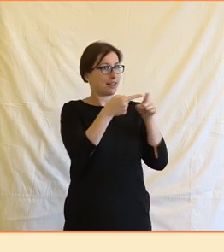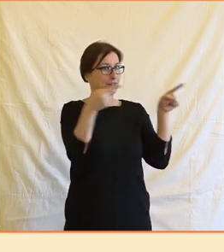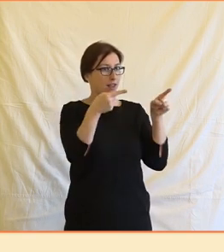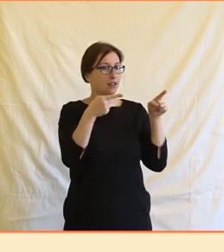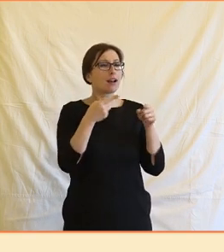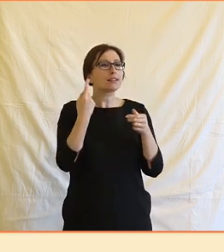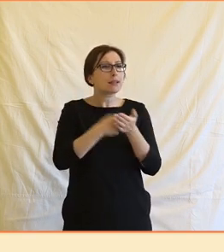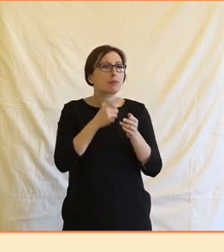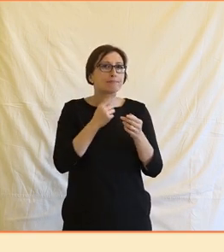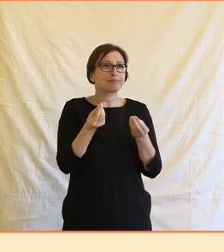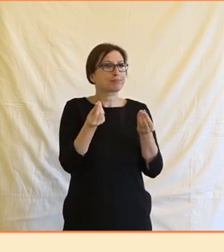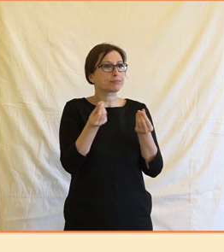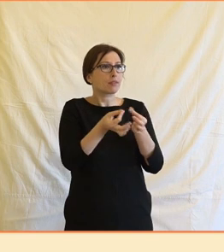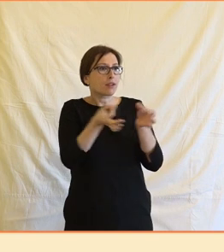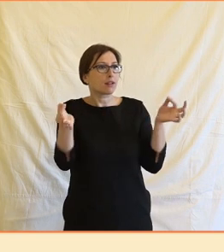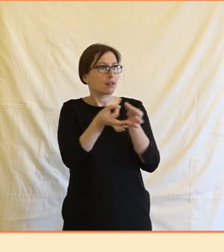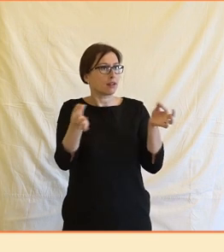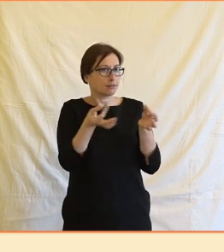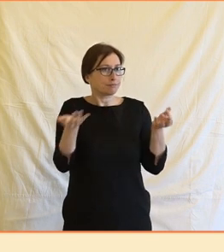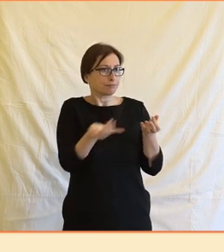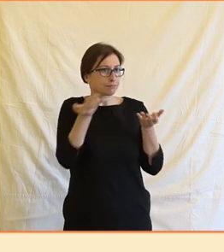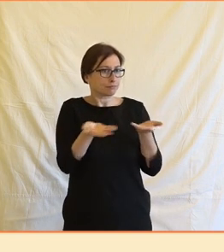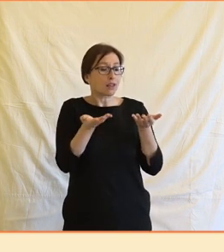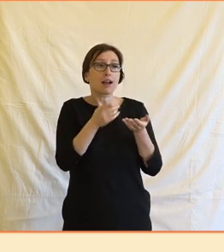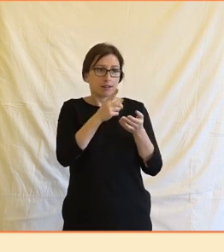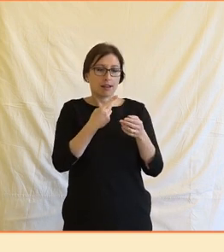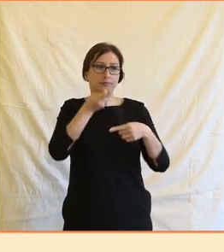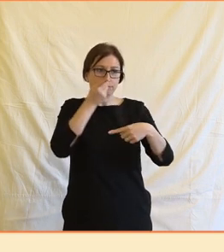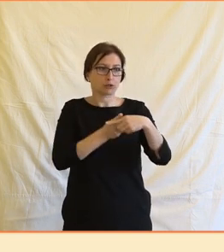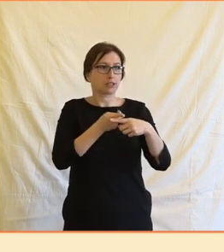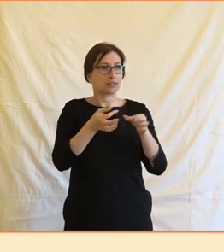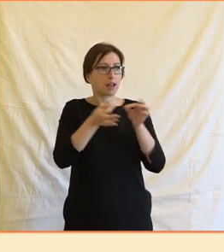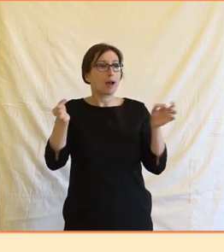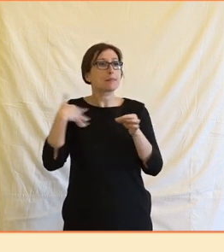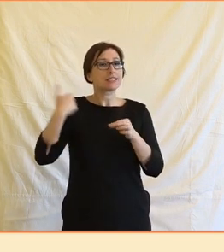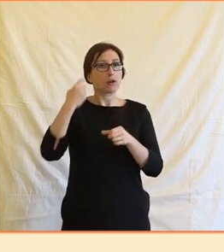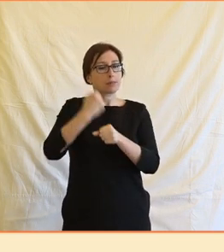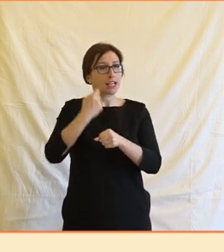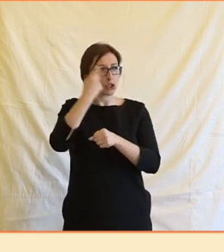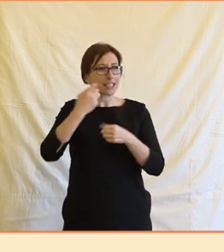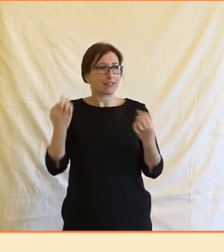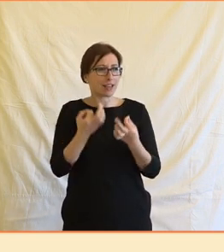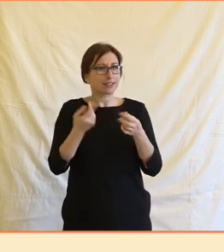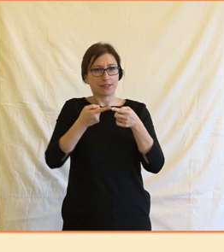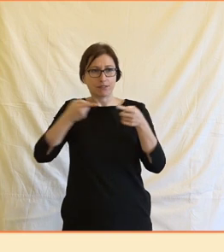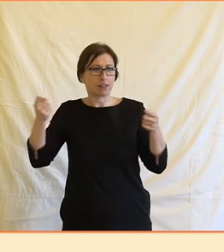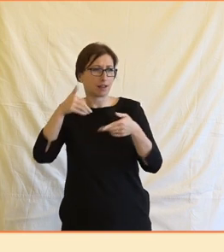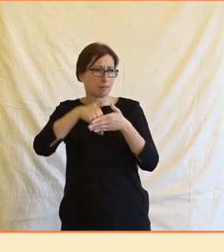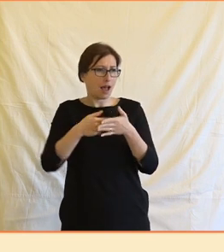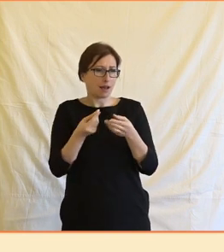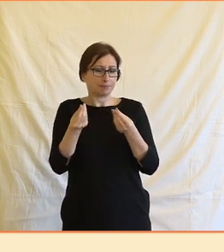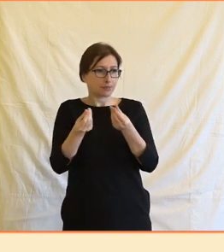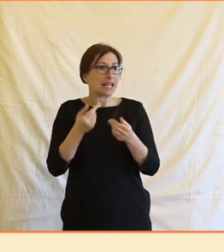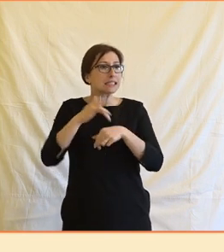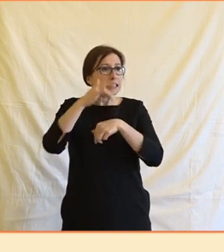ne takovou tu vágnější definici například Ministerstva práce a sociálních věcí, která mluví